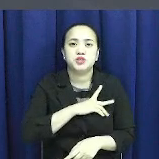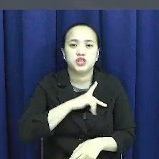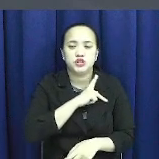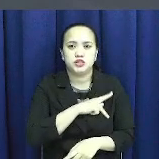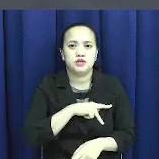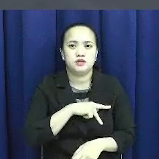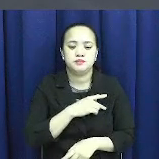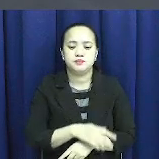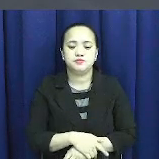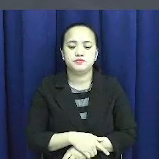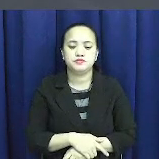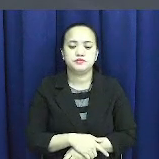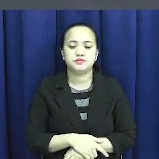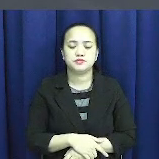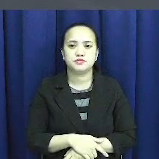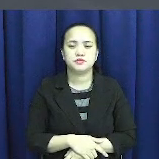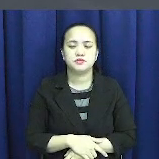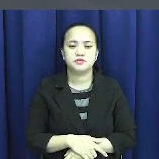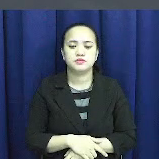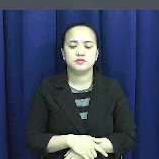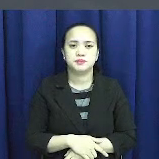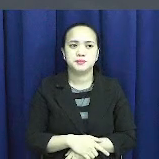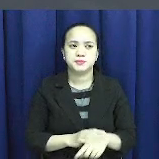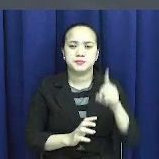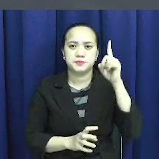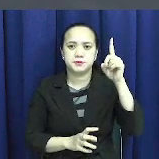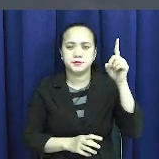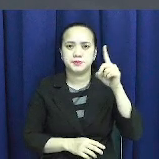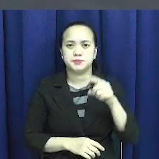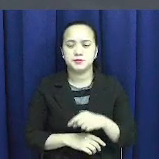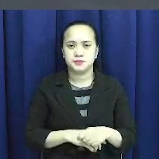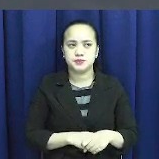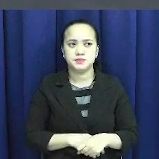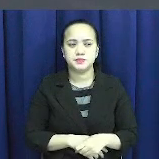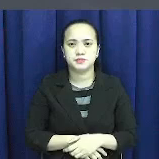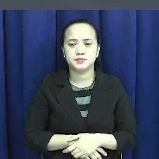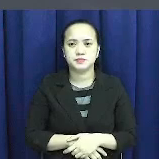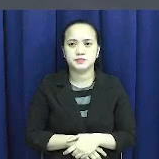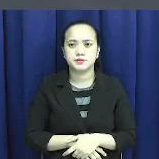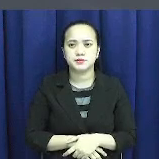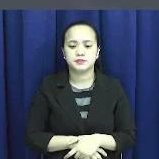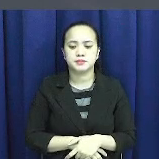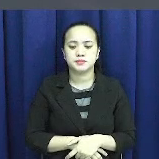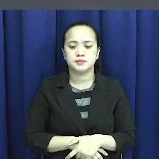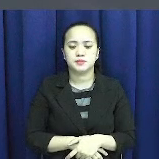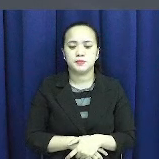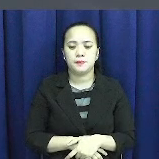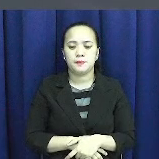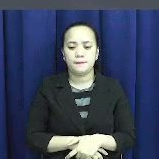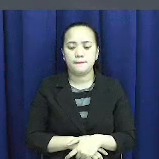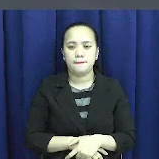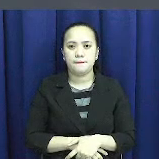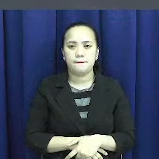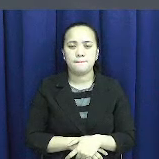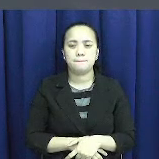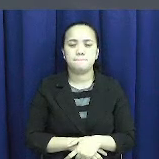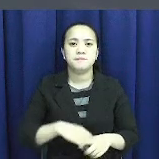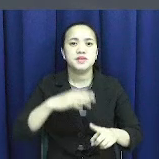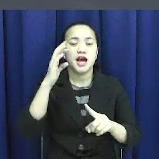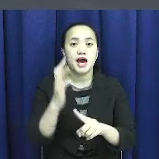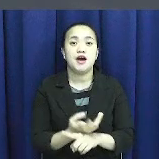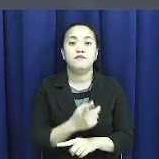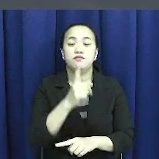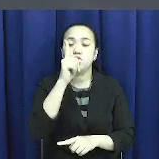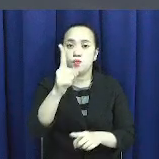Romans chapter 14 verse number 12. So then, every one of us, take note, every one